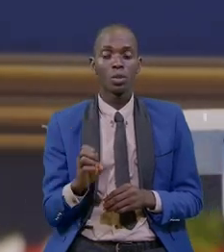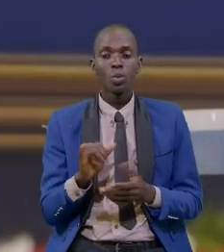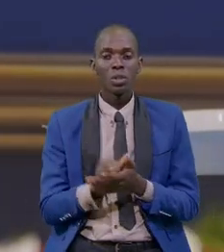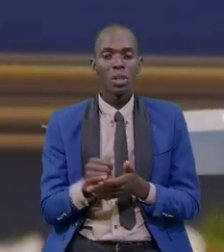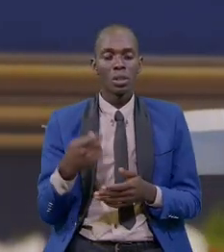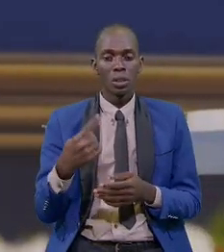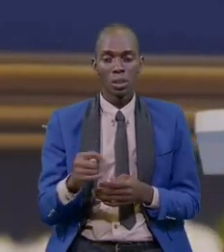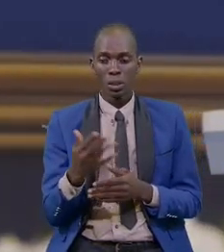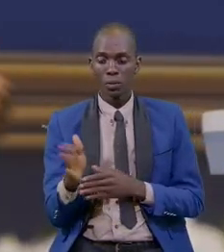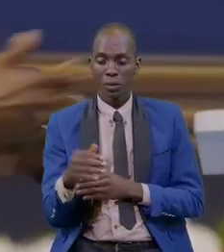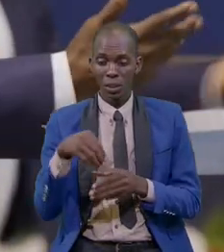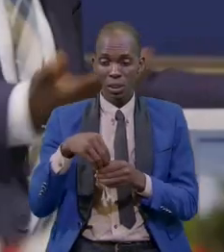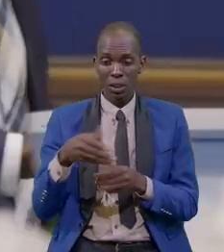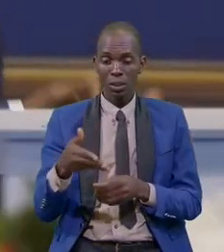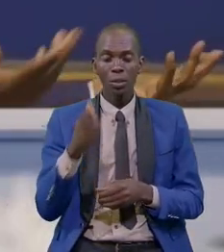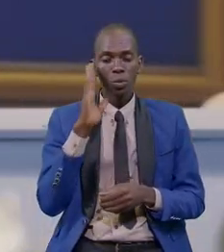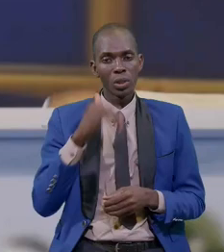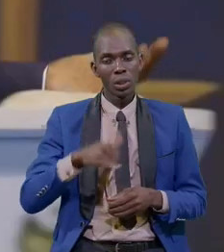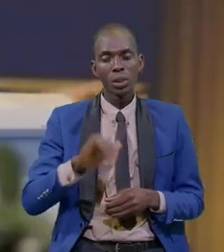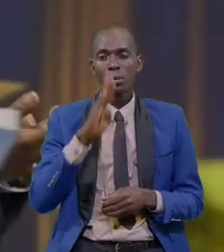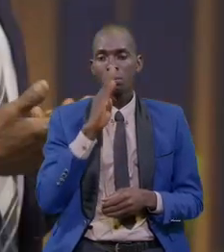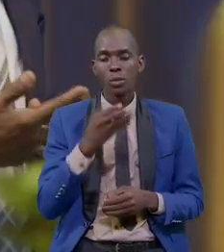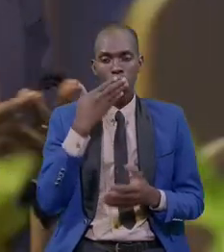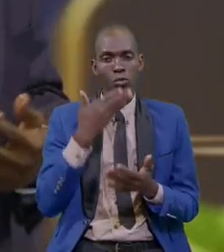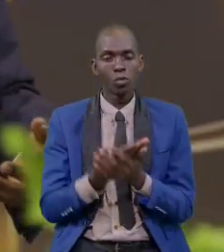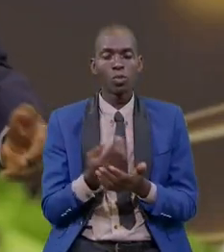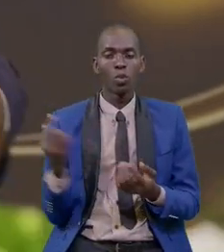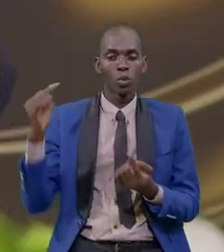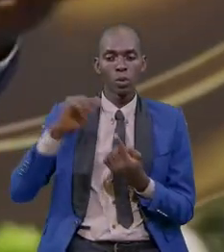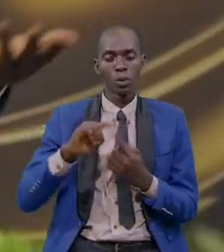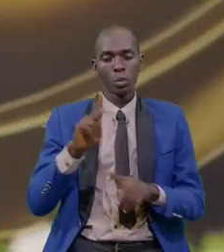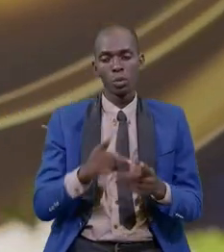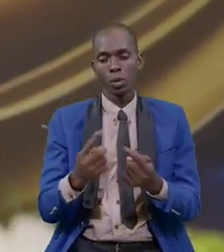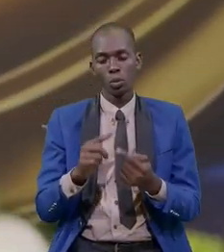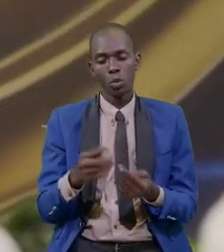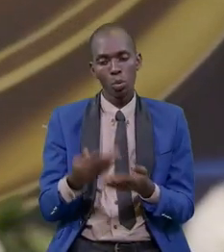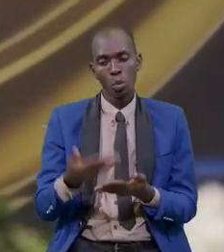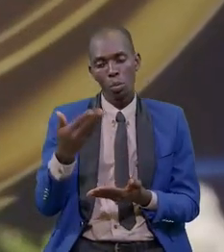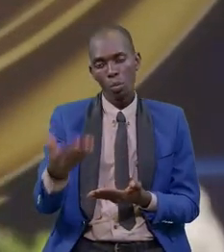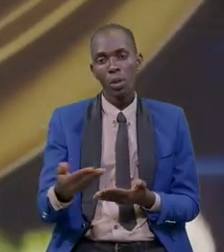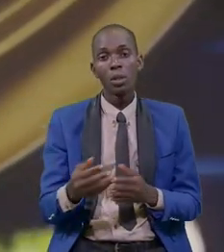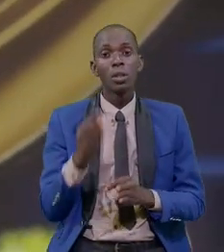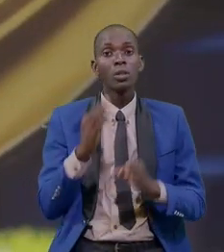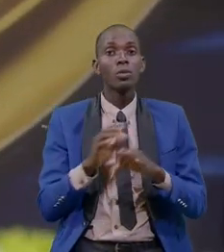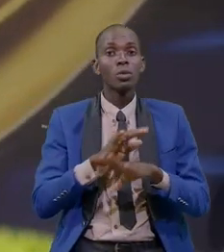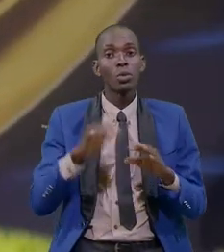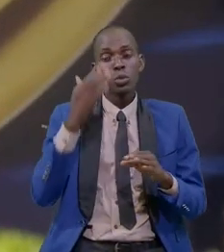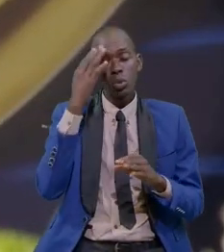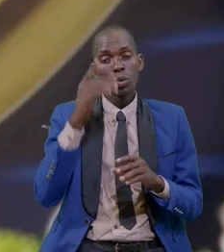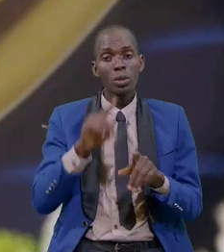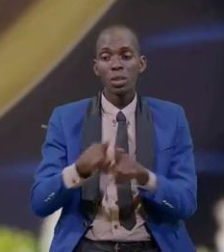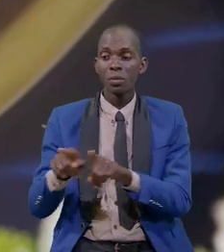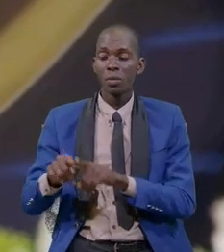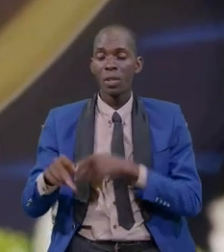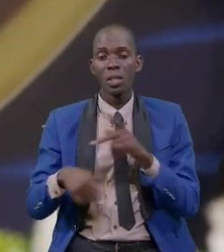soit utilisable lorsque les gens viendraient à acheter? Si vous ne savez pas comment faire la différence entre les poissons et ce que vous devez donner aux